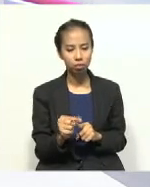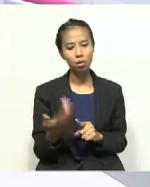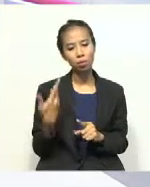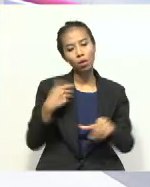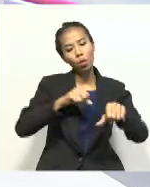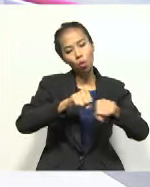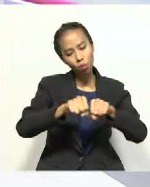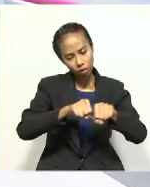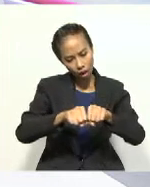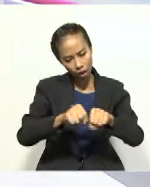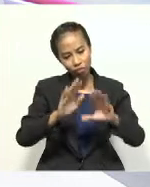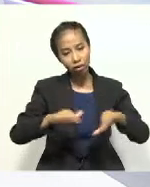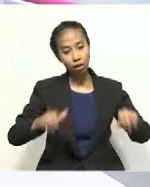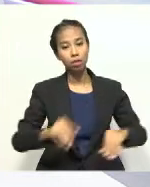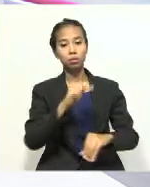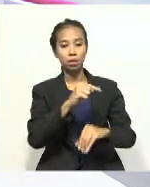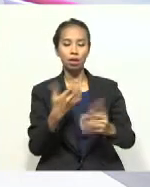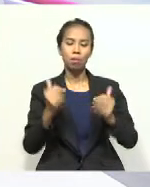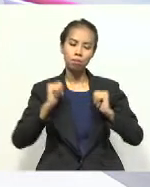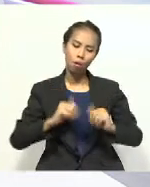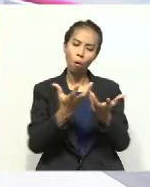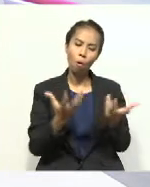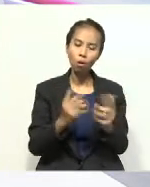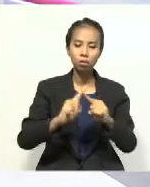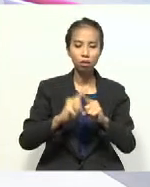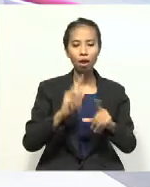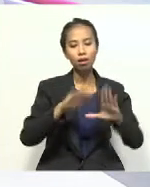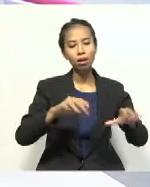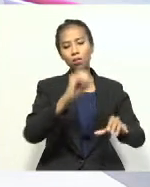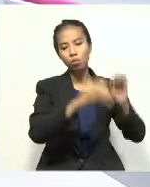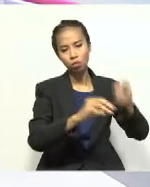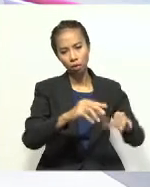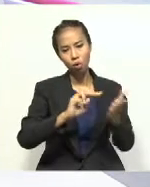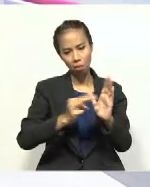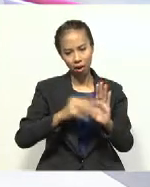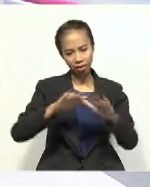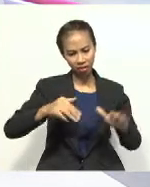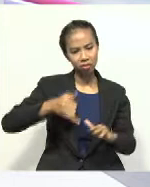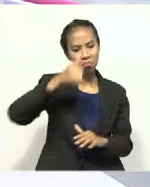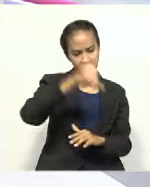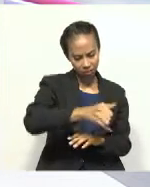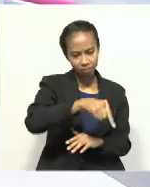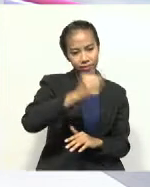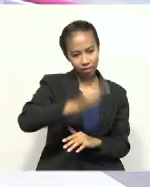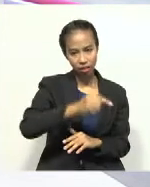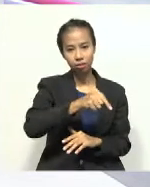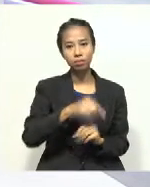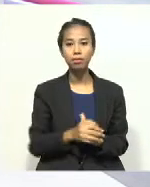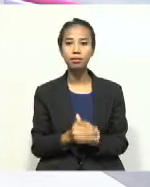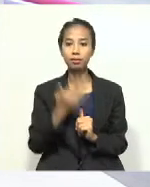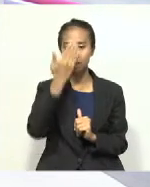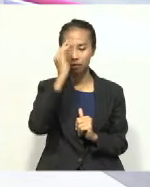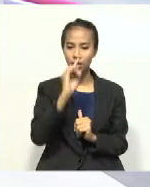ครับไม่ว่าจะเป็นรองเท้าที่ทิ้งไว้นะครับรวมไปถึงอุปกรณ์เครื่องใช้ต่างๆที่เด็กๆทิ้งไว้เป็นสัญลักษณ์ด้วยนะครับว่ามีการเข้าไปข้างในนะครับเ